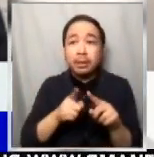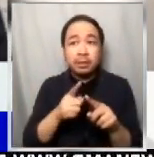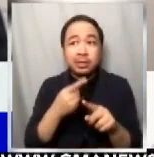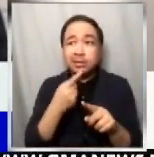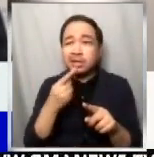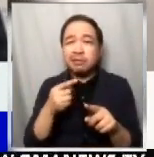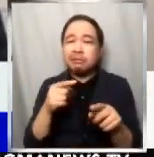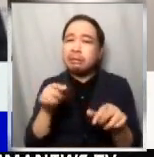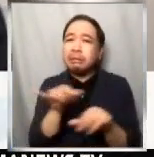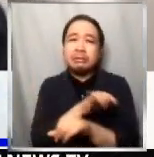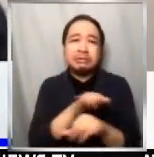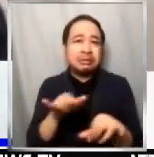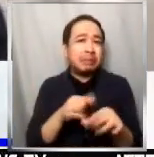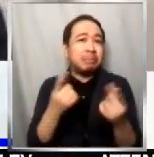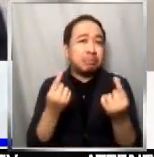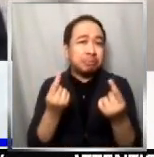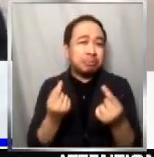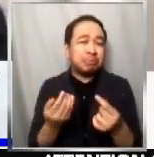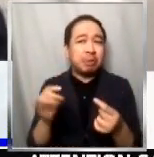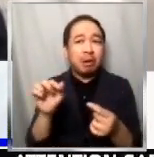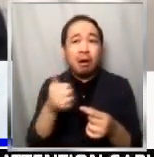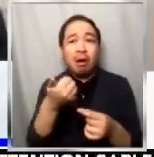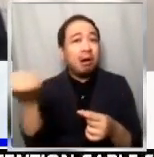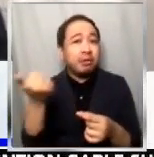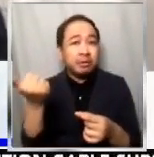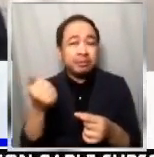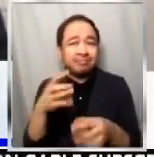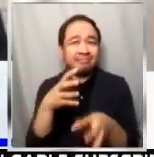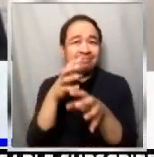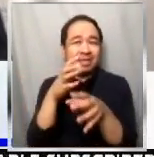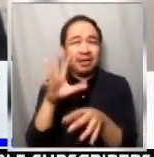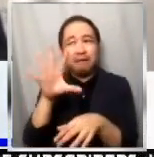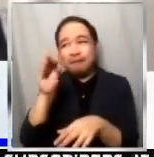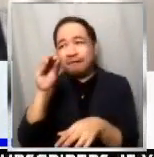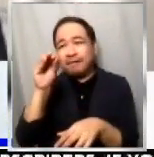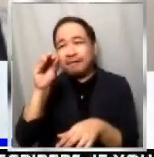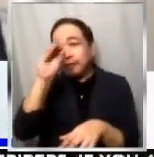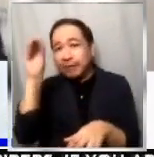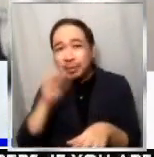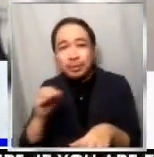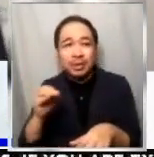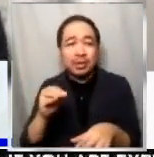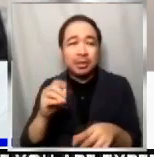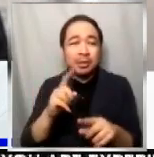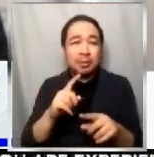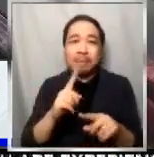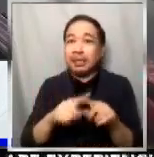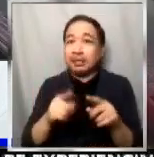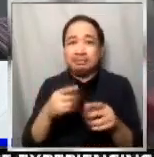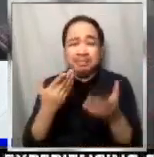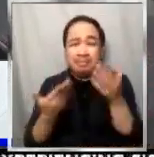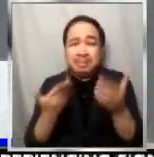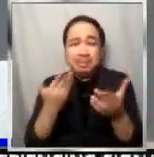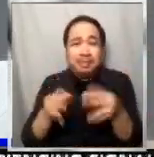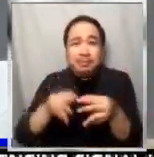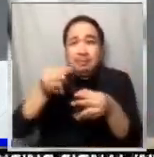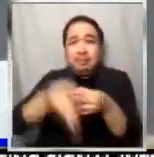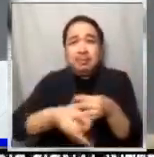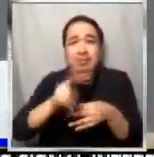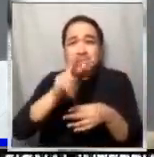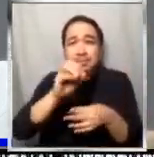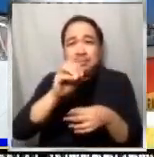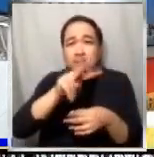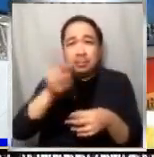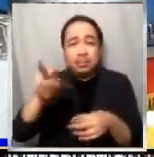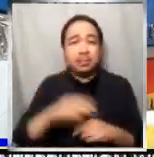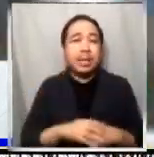mga ginagawa ng iba, hanggang 50%. Yung ganun, yun, abuti tayo ng 2022. Kung mag-MGCQ man,